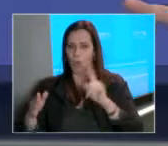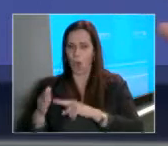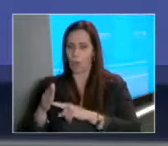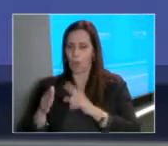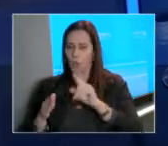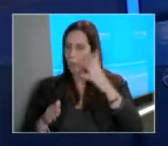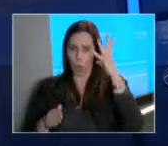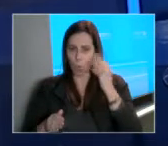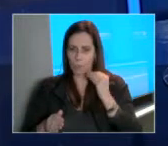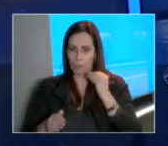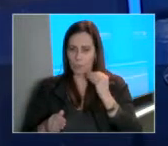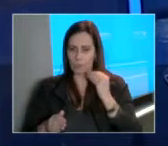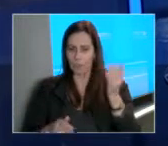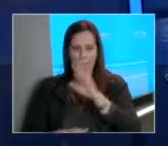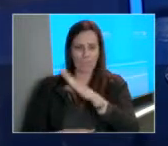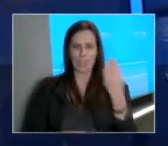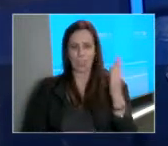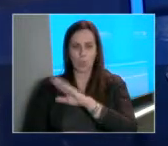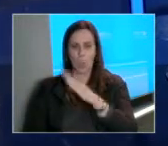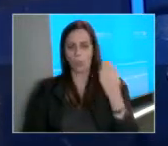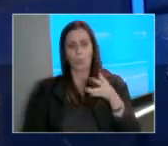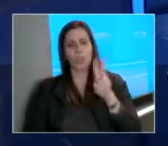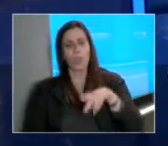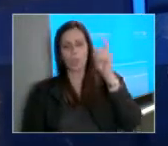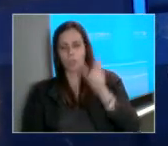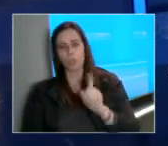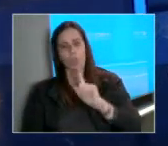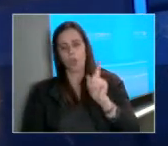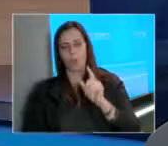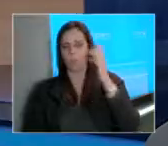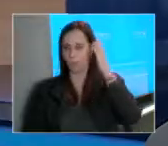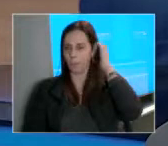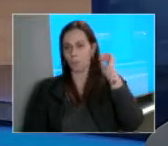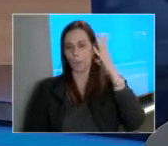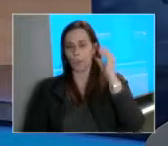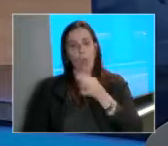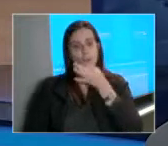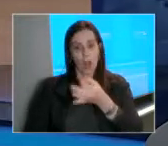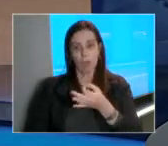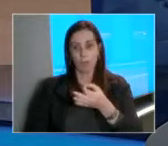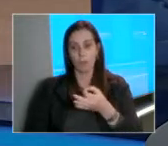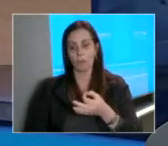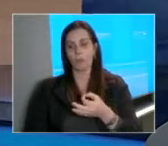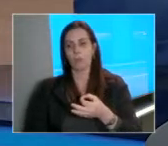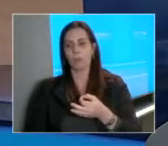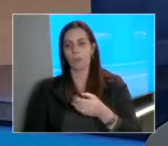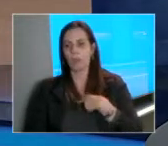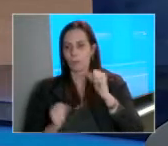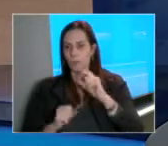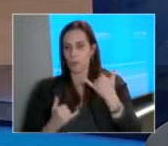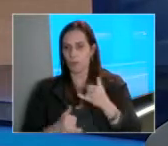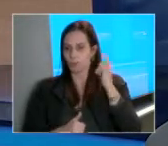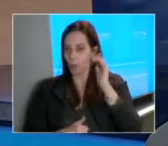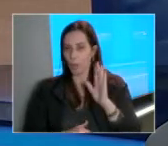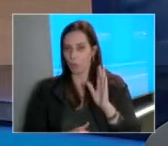היה מבסוט מהזיגזוג. יש אנשים שלא היו מבסוטים, כן. אז השאלה, יש אנשים, לא יודעת, אני לא בטוחה שכל כך